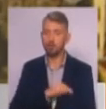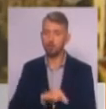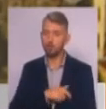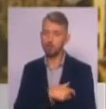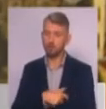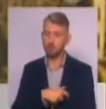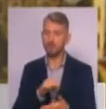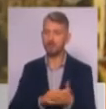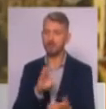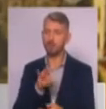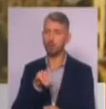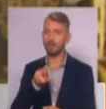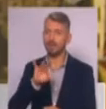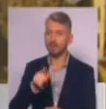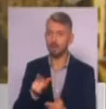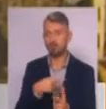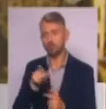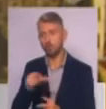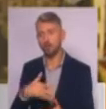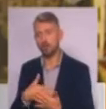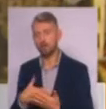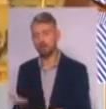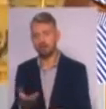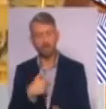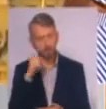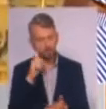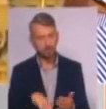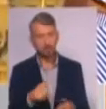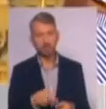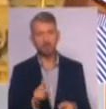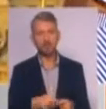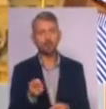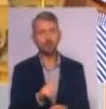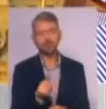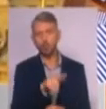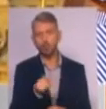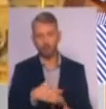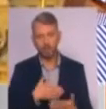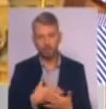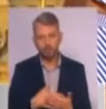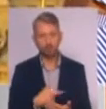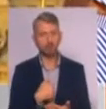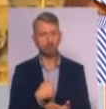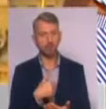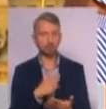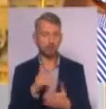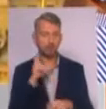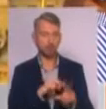«Солідарності», чи це тому, що люди активніші? Я впевнена, що це тому, що люди активніші, і я маю надію,